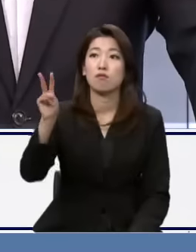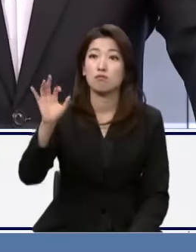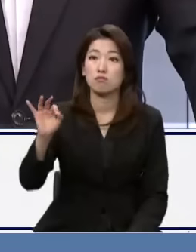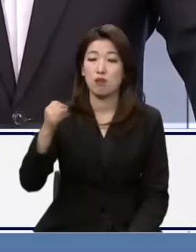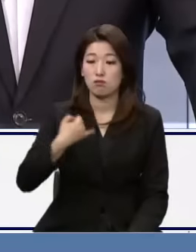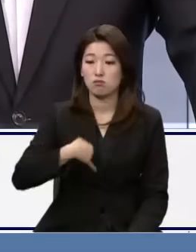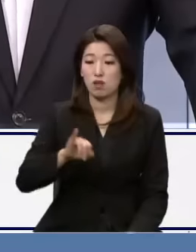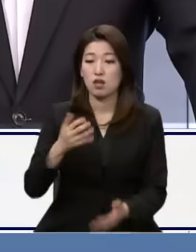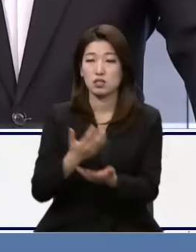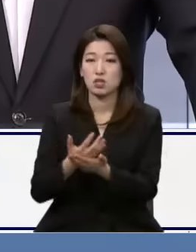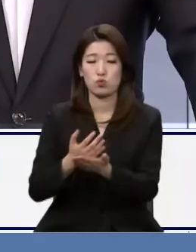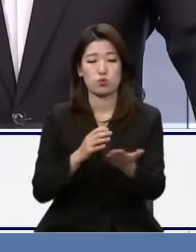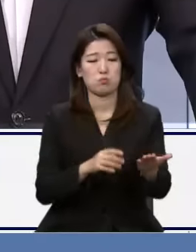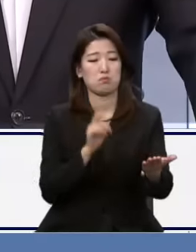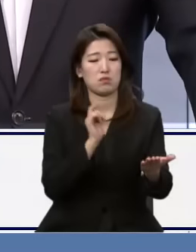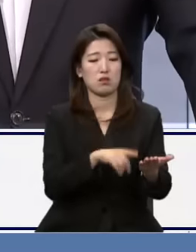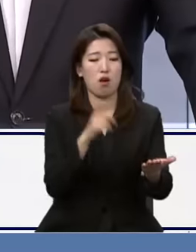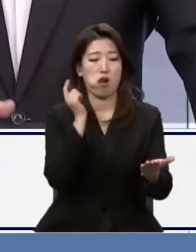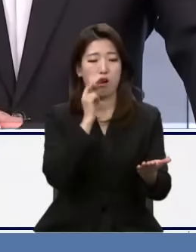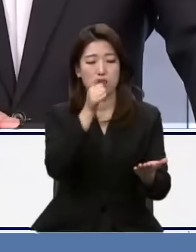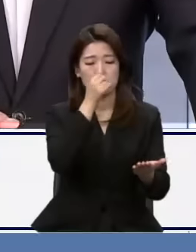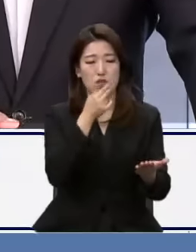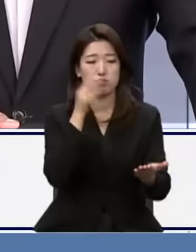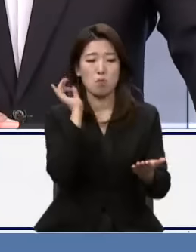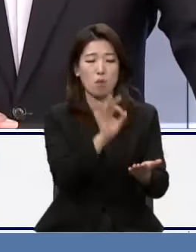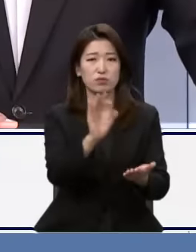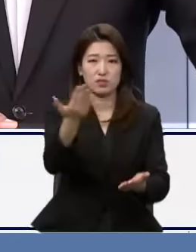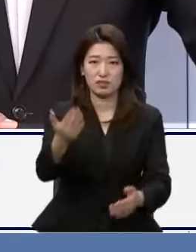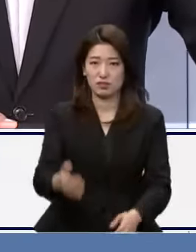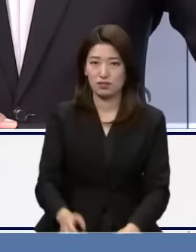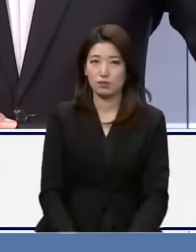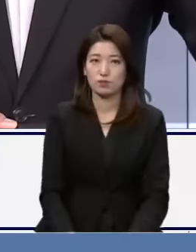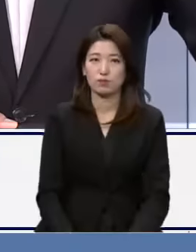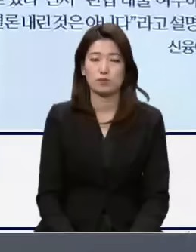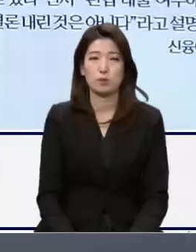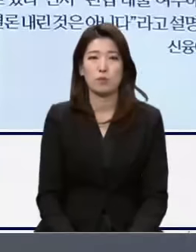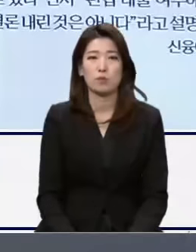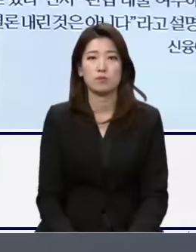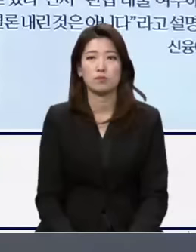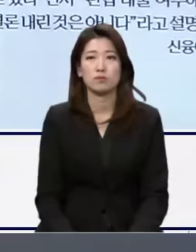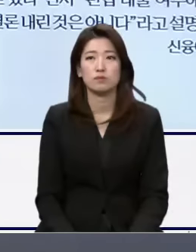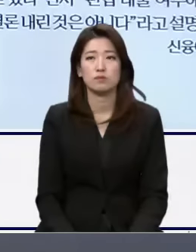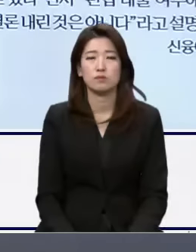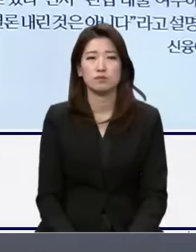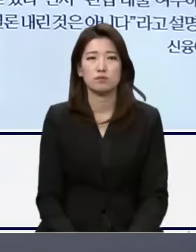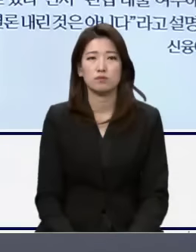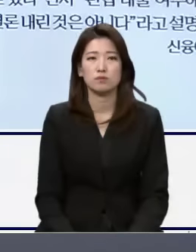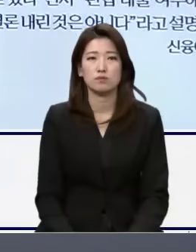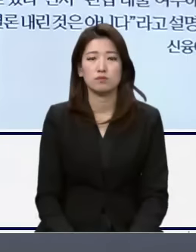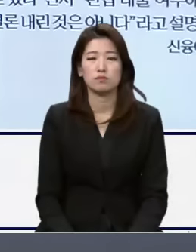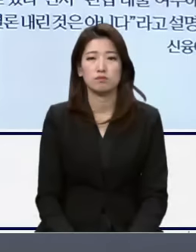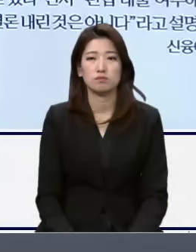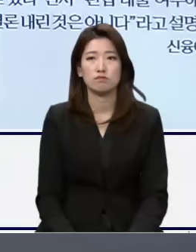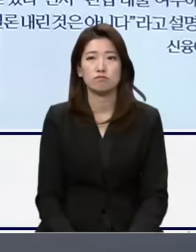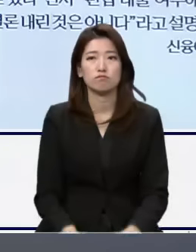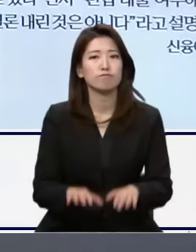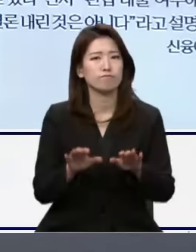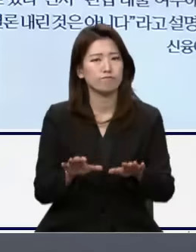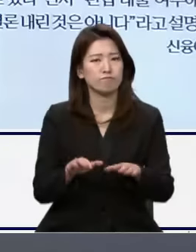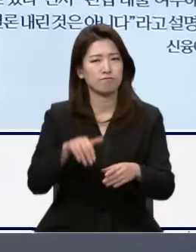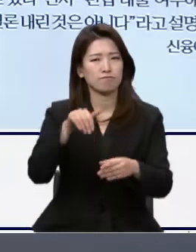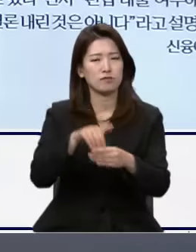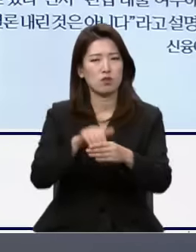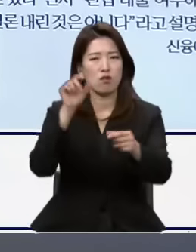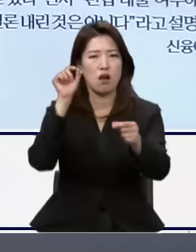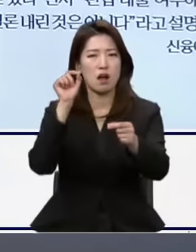그게 허위인지 아닌지 예 그것만 발 면 됩니다네 근데 지금 상황을 보면 일단 총선 전에 중간